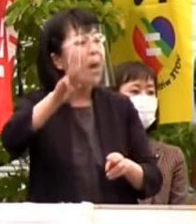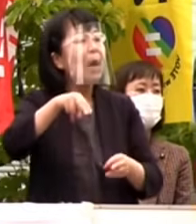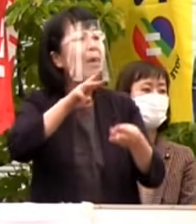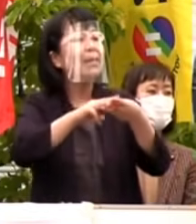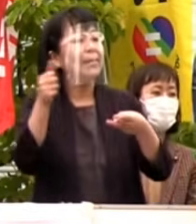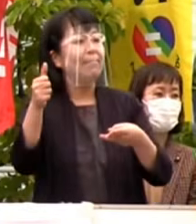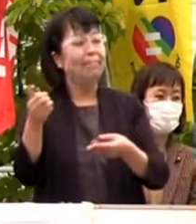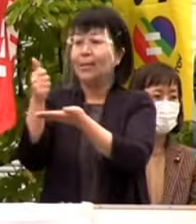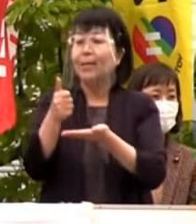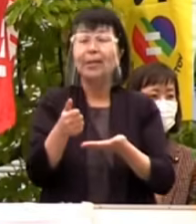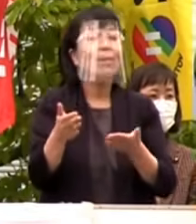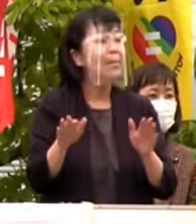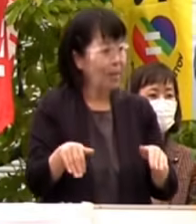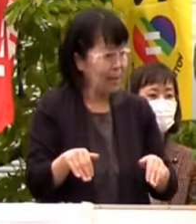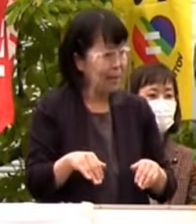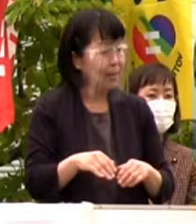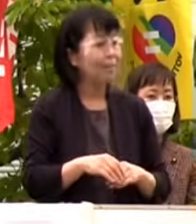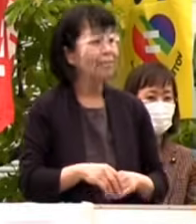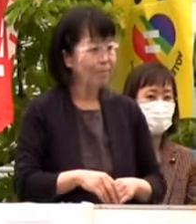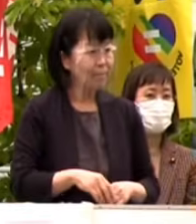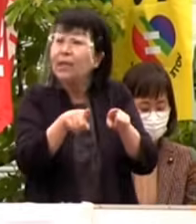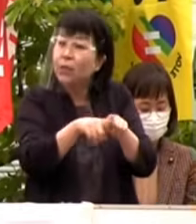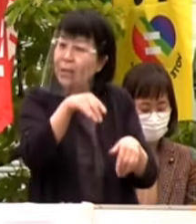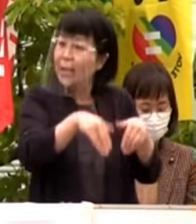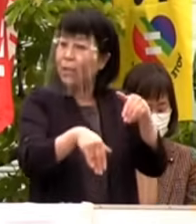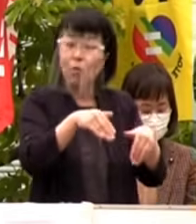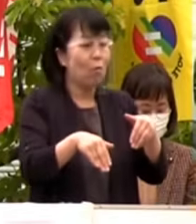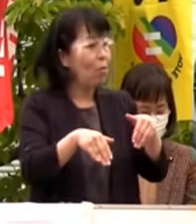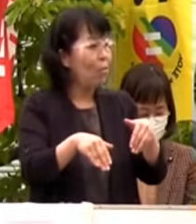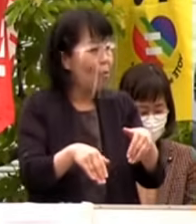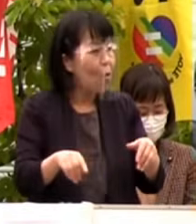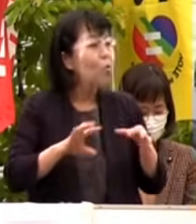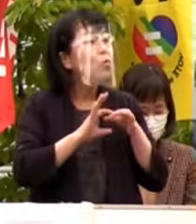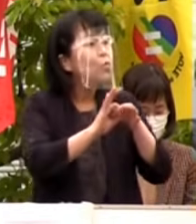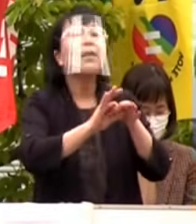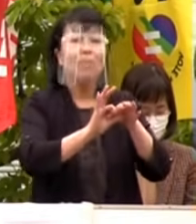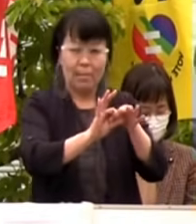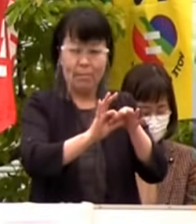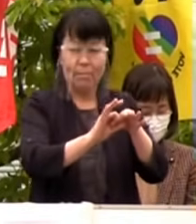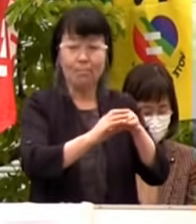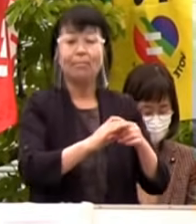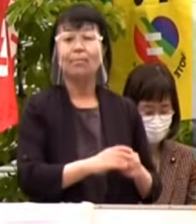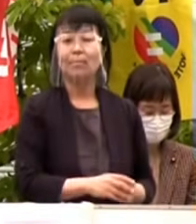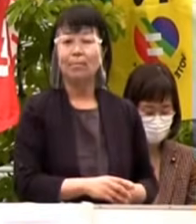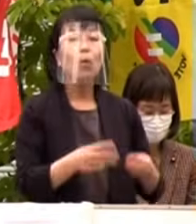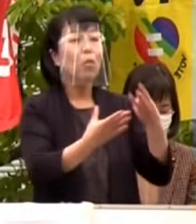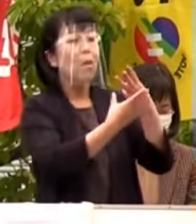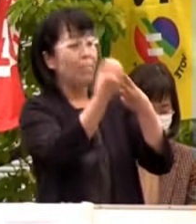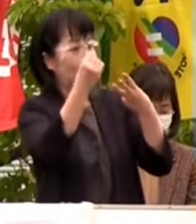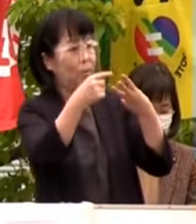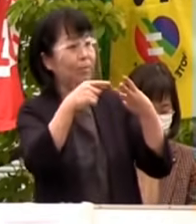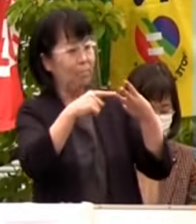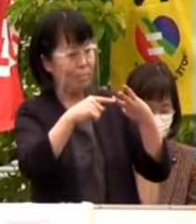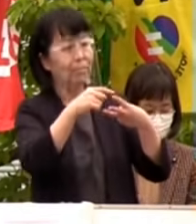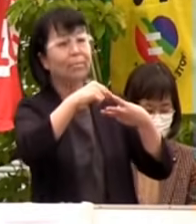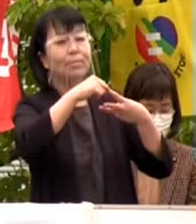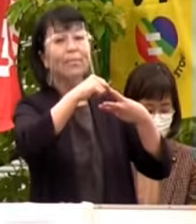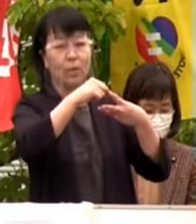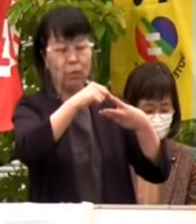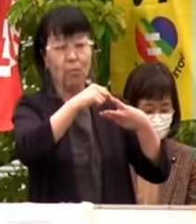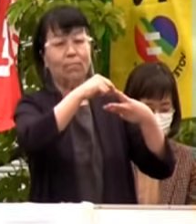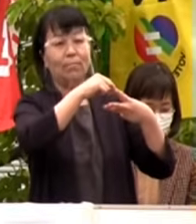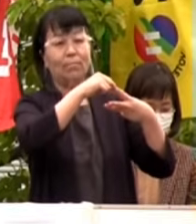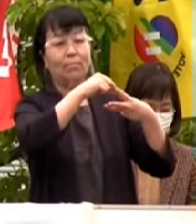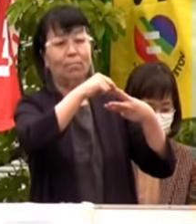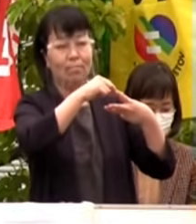国どこ歩いてもね、共闘で選挙を戦っております。皆さん、この3点セット報告しますと、まず最初の第一